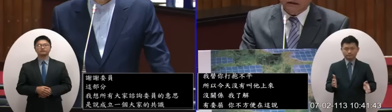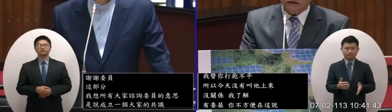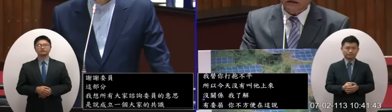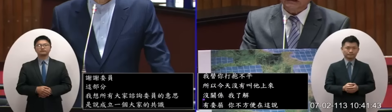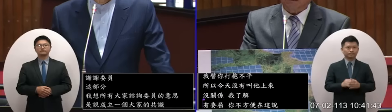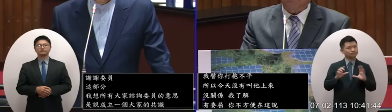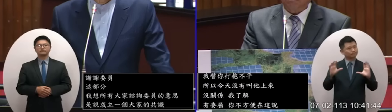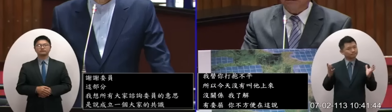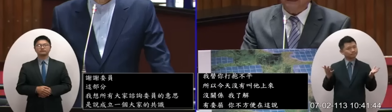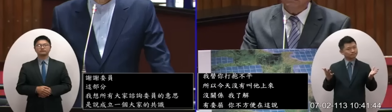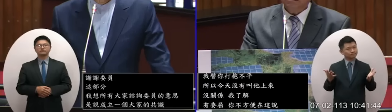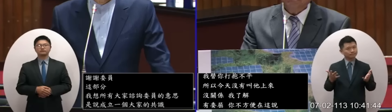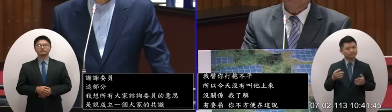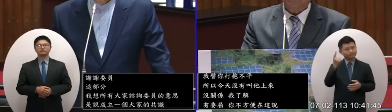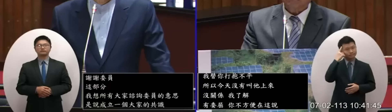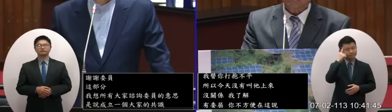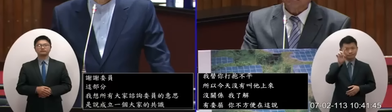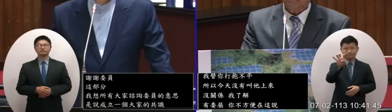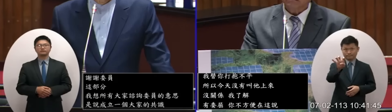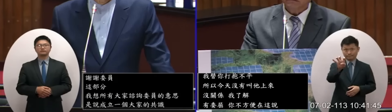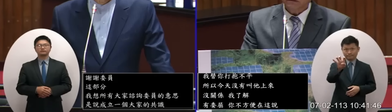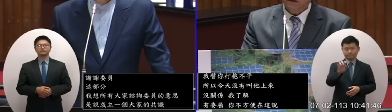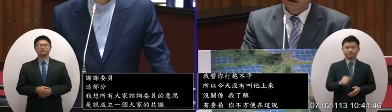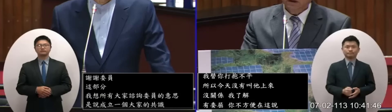经四十天。